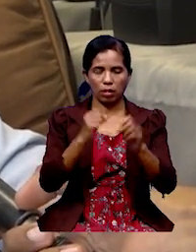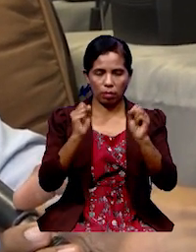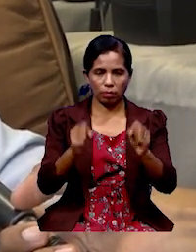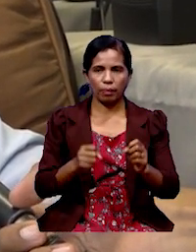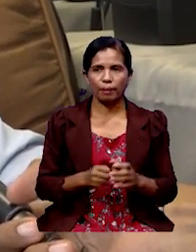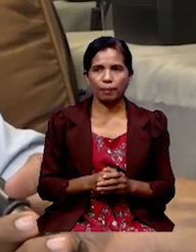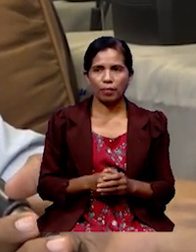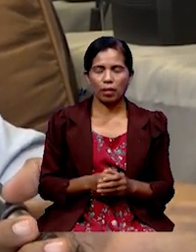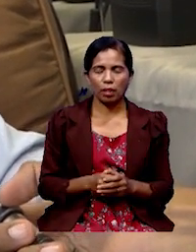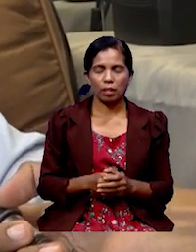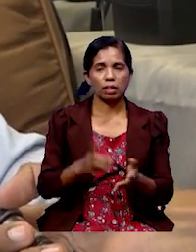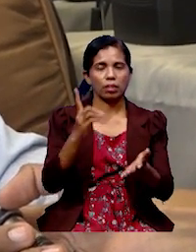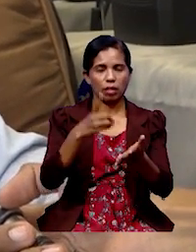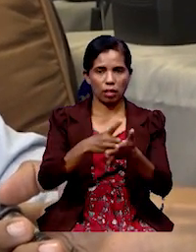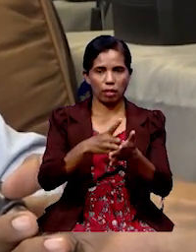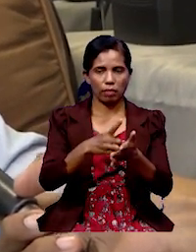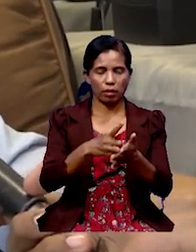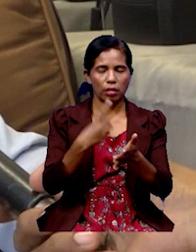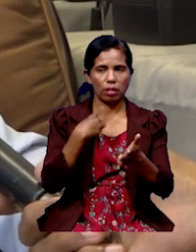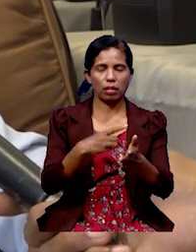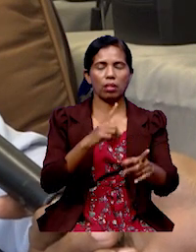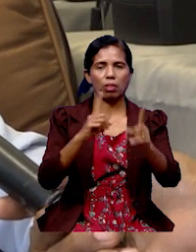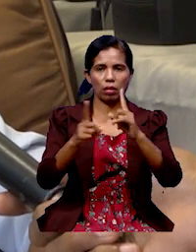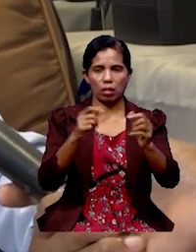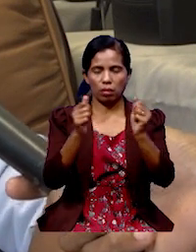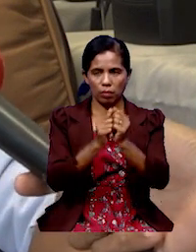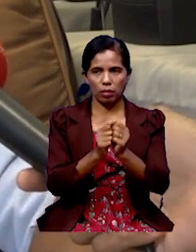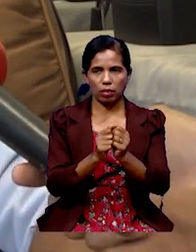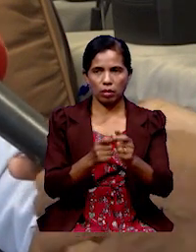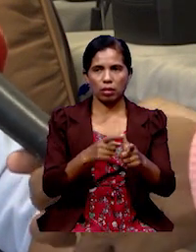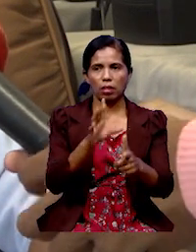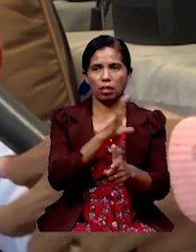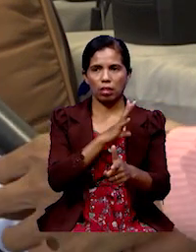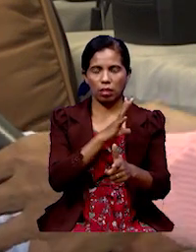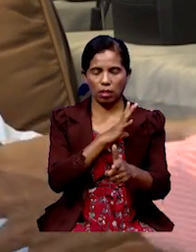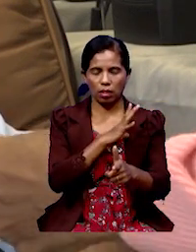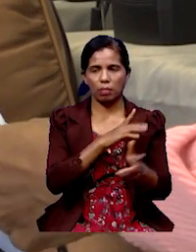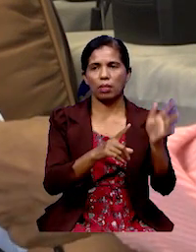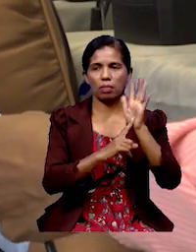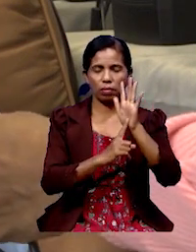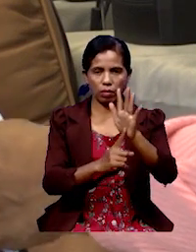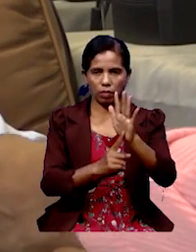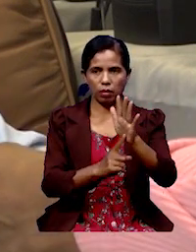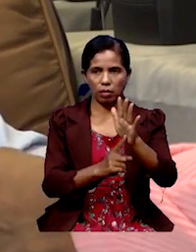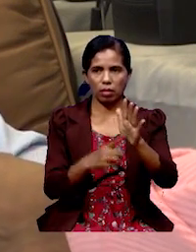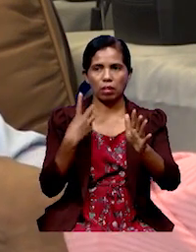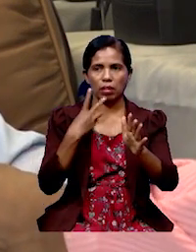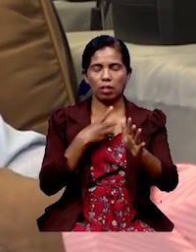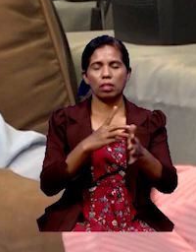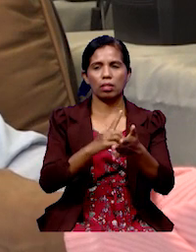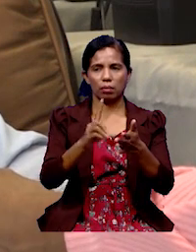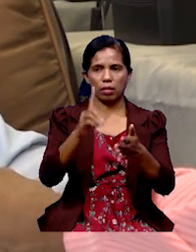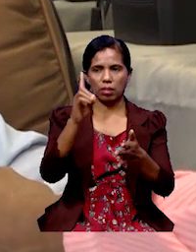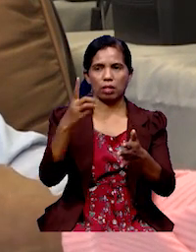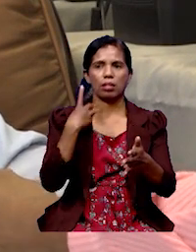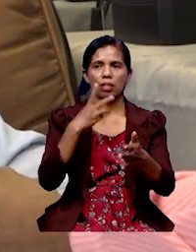I draft ita be turamo ita kuliah mutukona i hendet maka indikador nomos ita espera kata ke semana ida larang ita